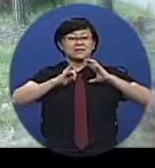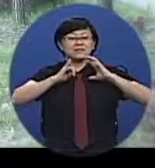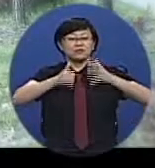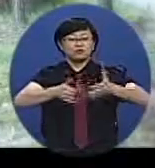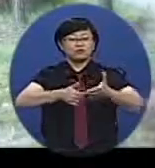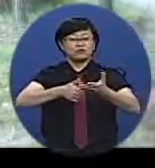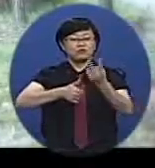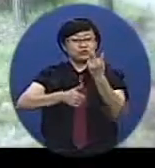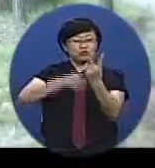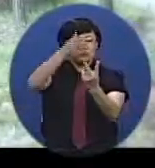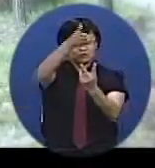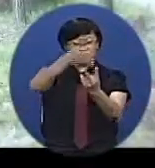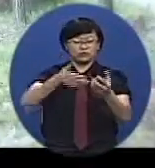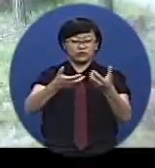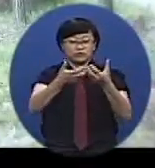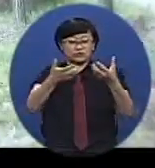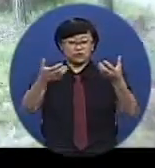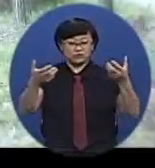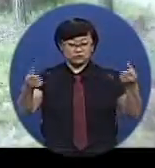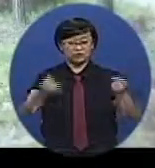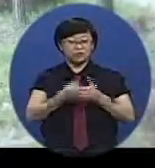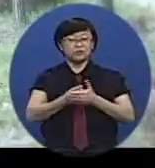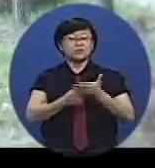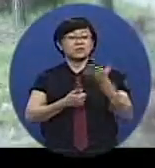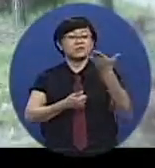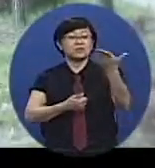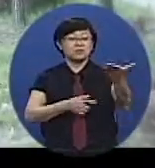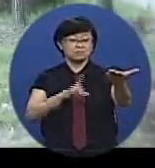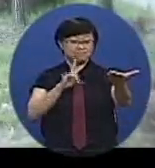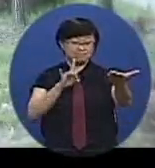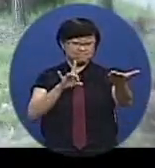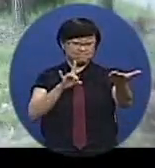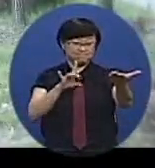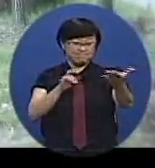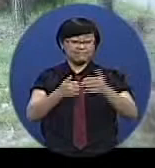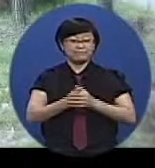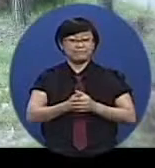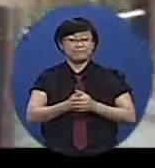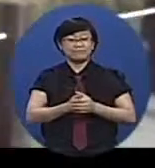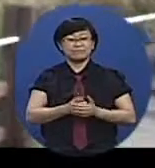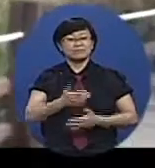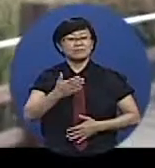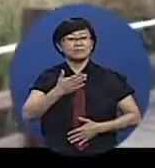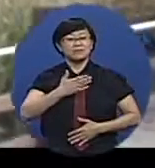세상이 쪽 나도 너 하나뿐이야.